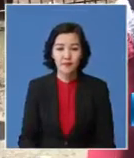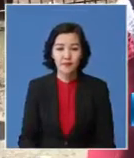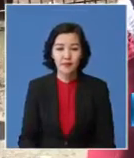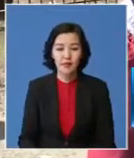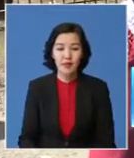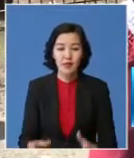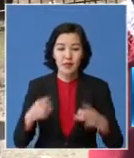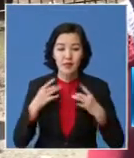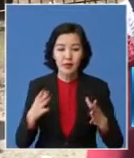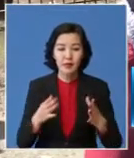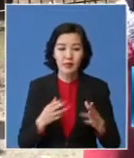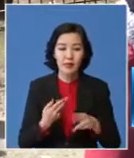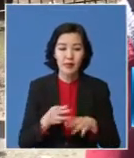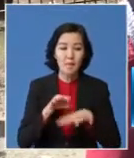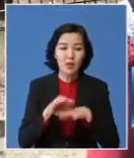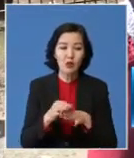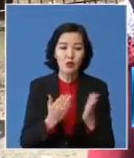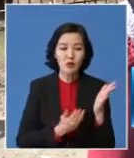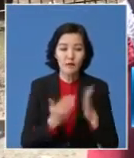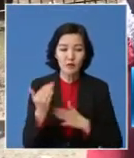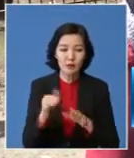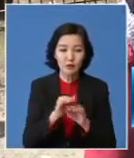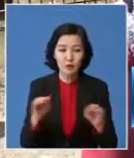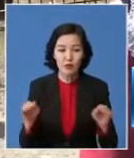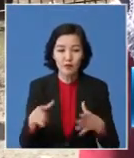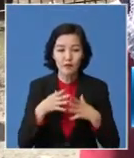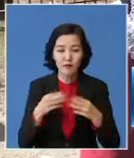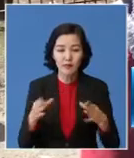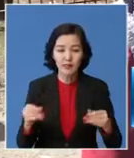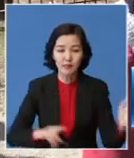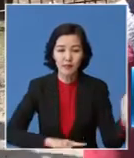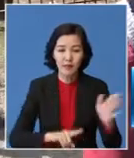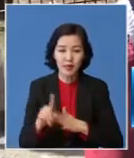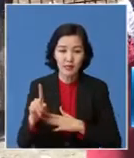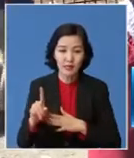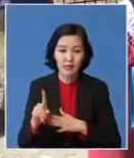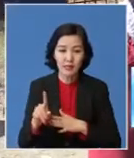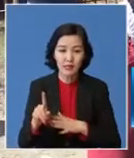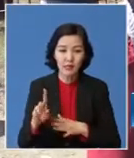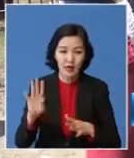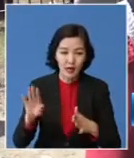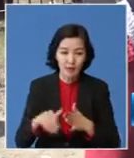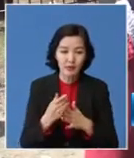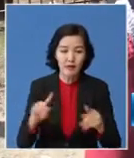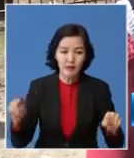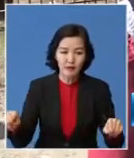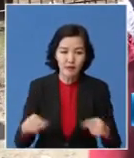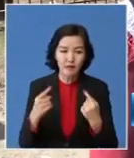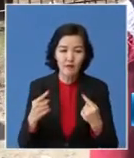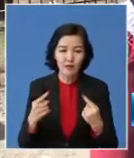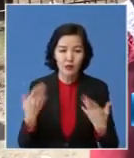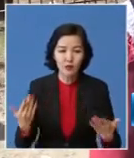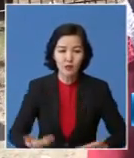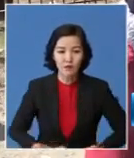Наурыз прошел на высшем уровне, мы все рады. Это праздник весны и равноденствия. Происходит обновление всего живого. К слову, и Аким у